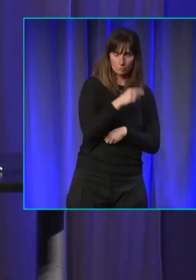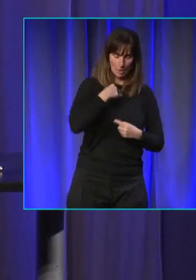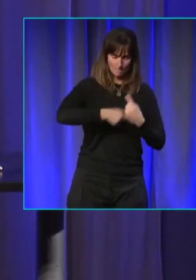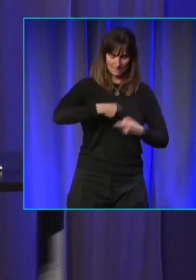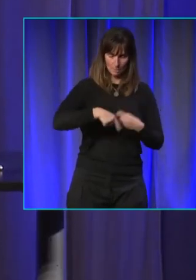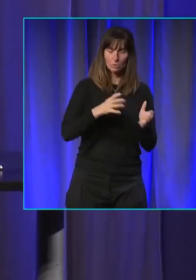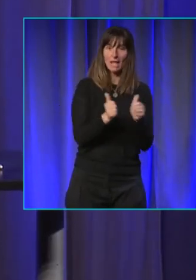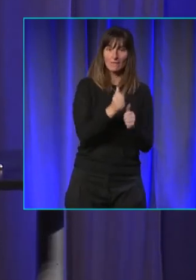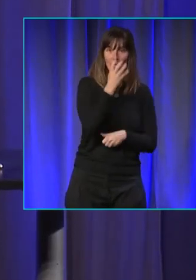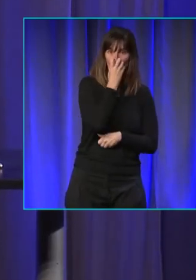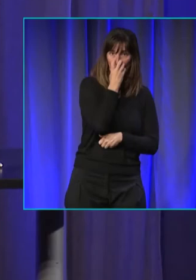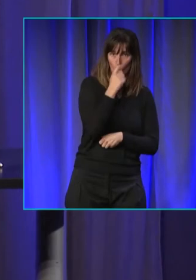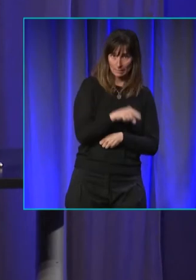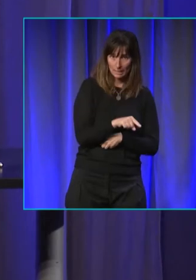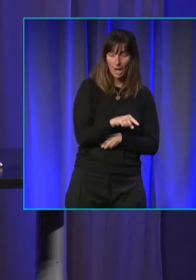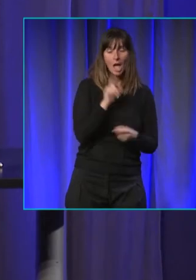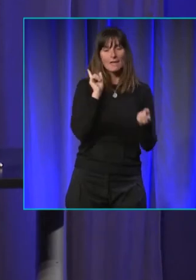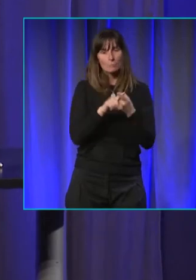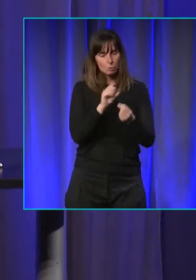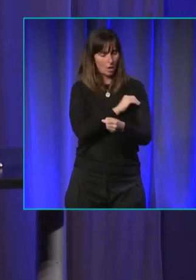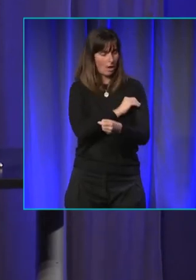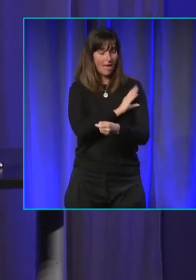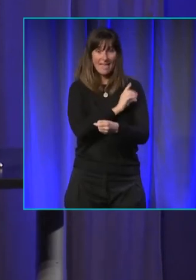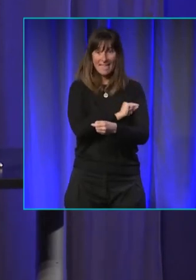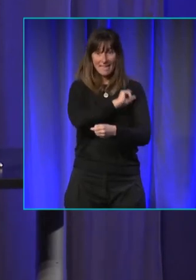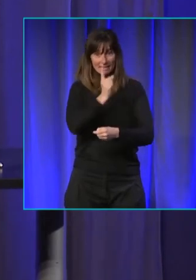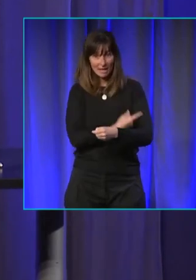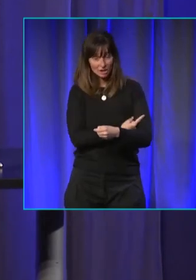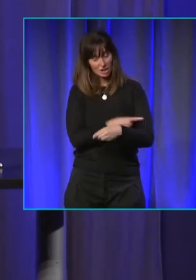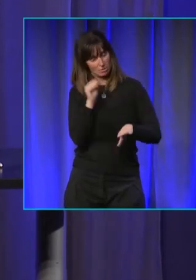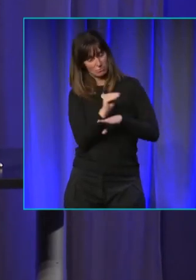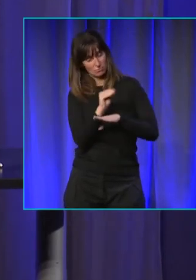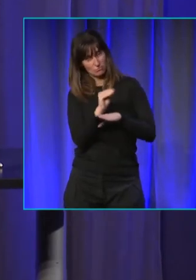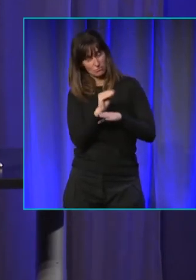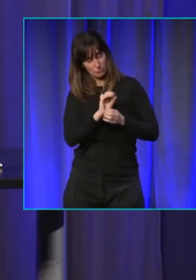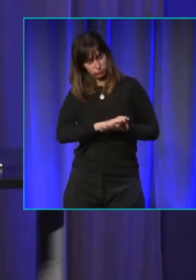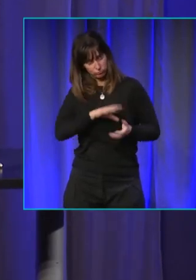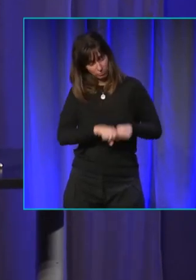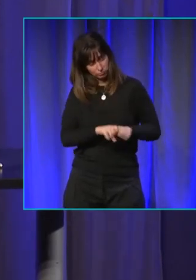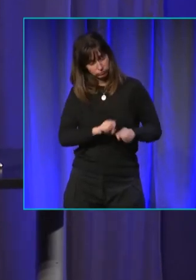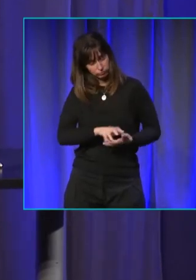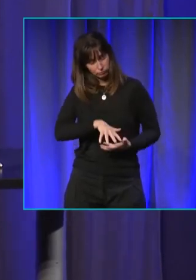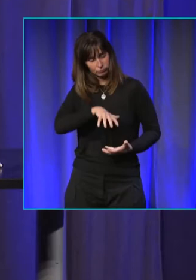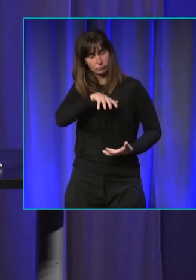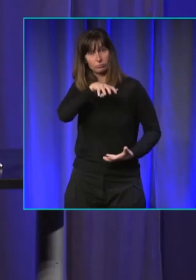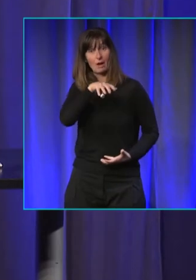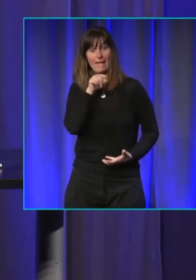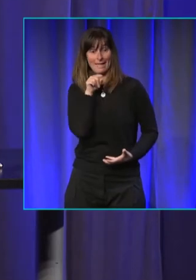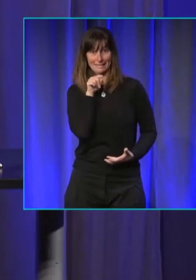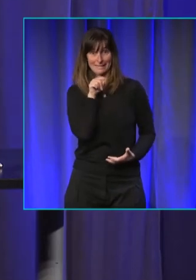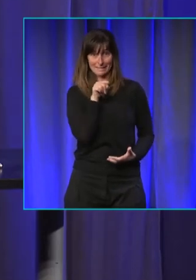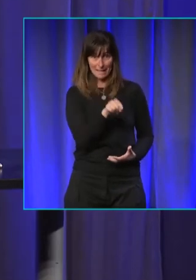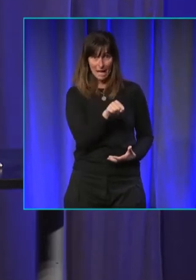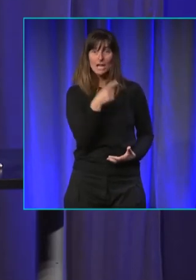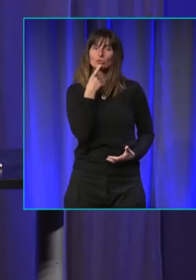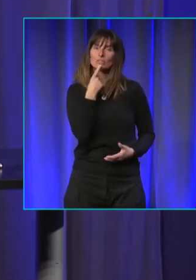la resynthèse ou dans la production d'énergie, cette part-là, relative à la production